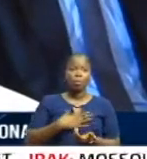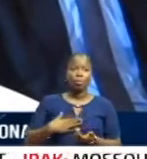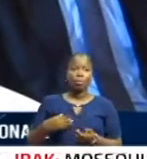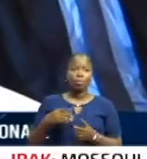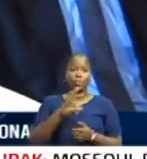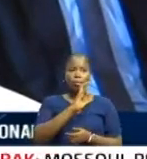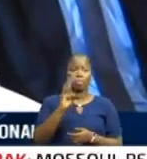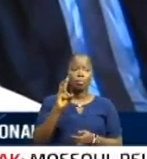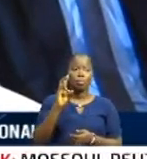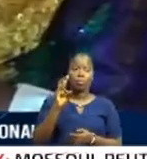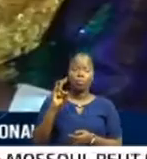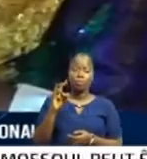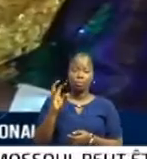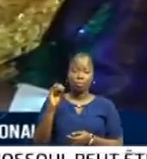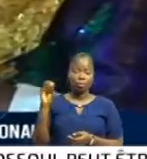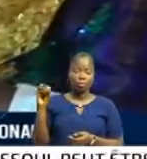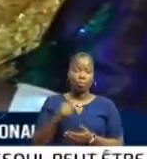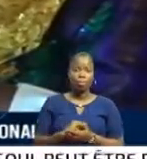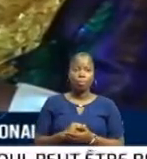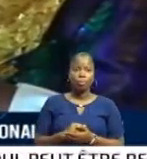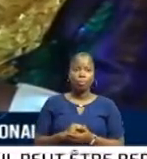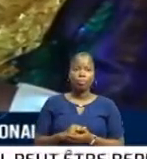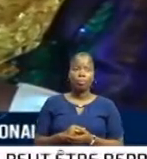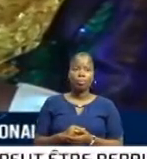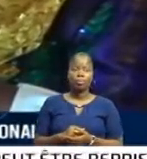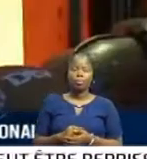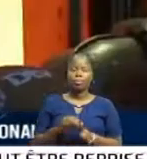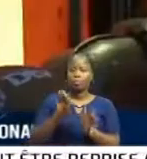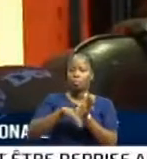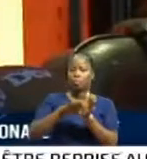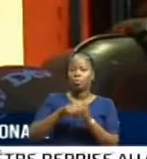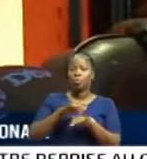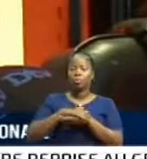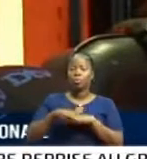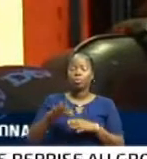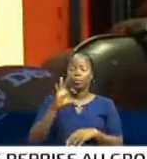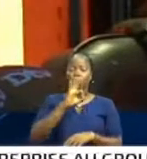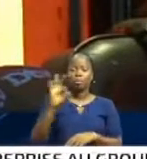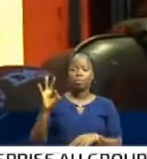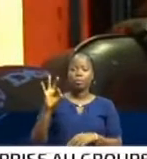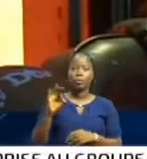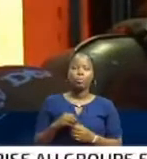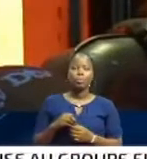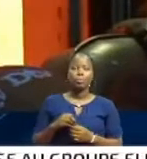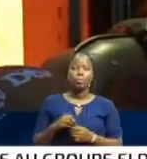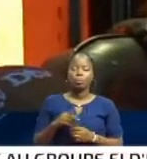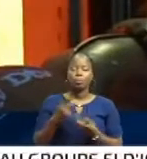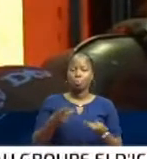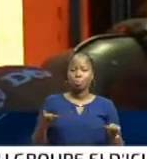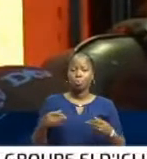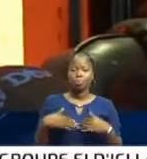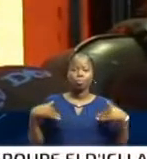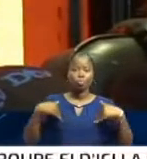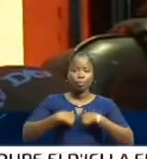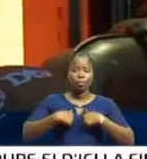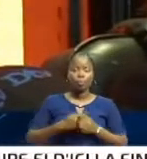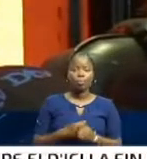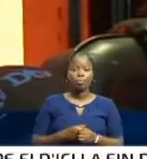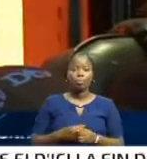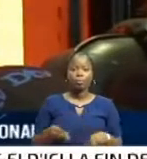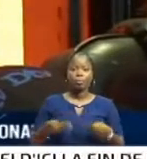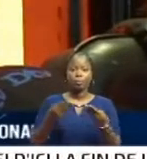500 km de voirie l'éradication de but de 900 dépôts sauvages la mise en